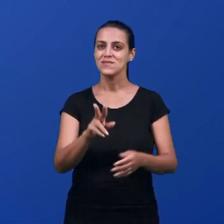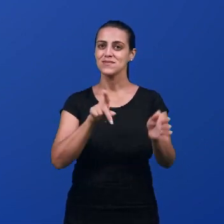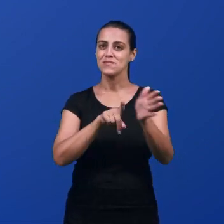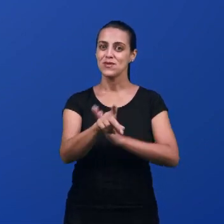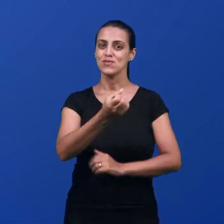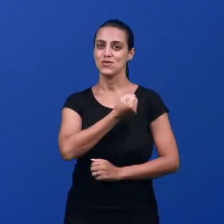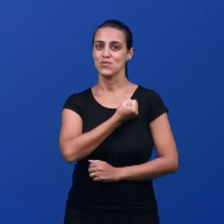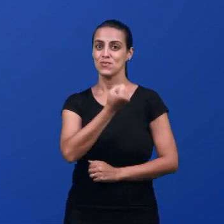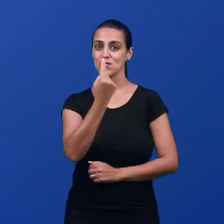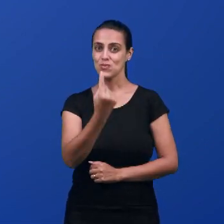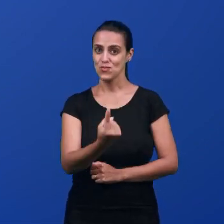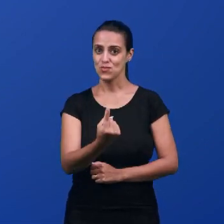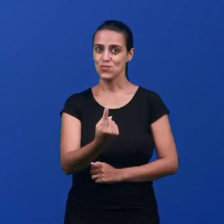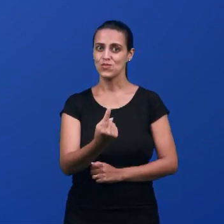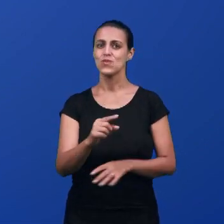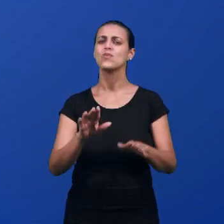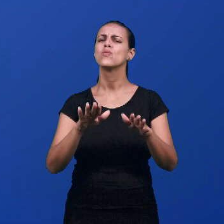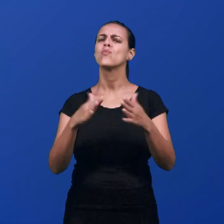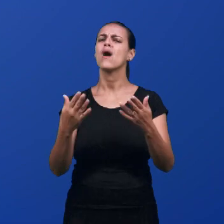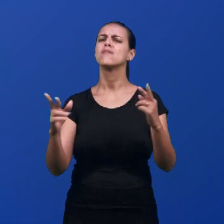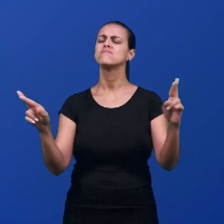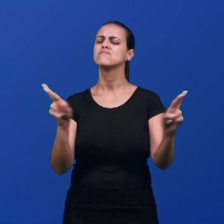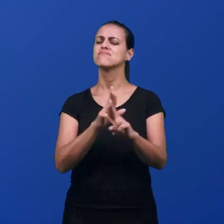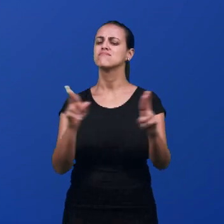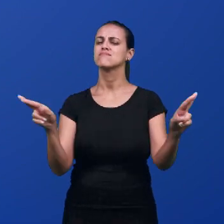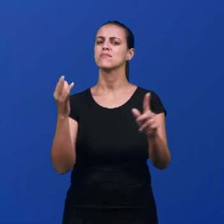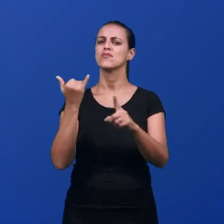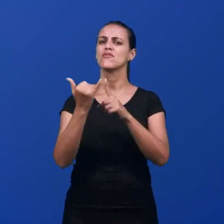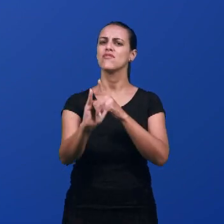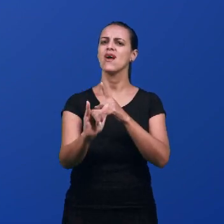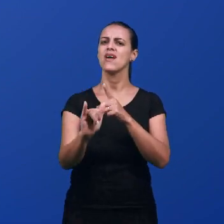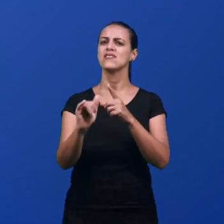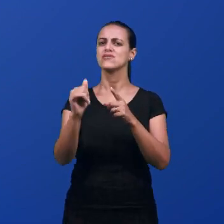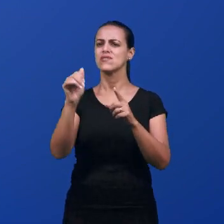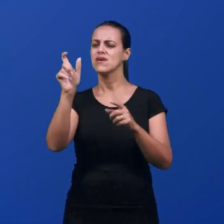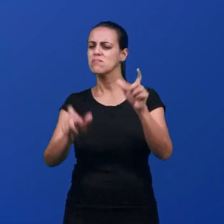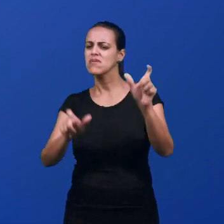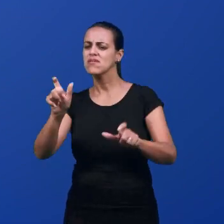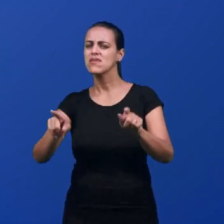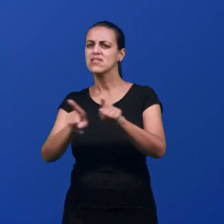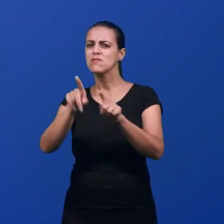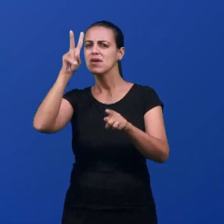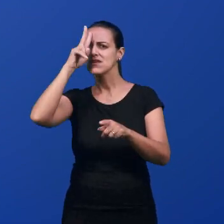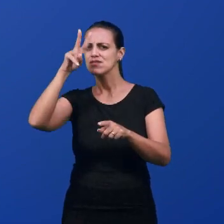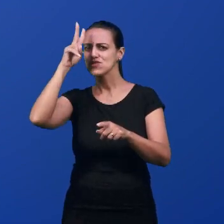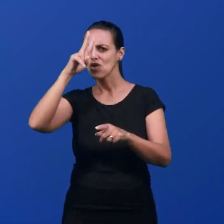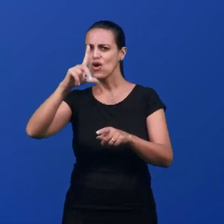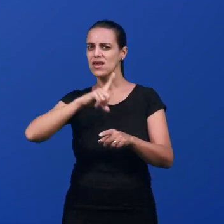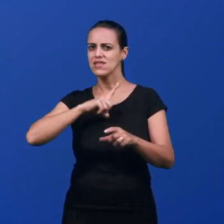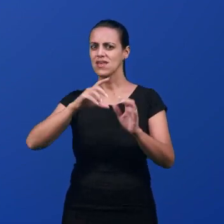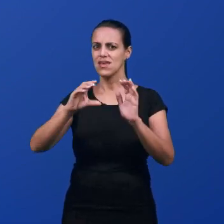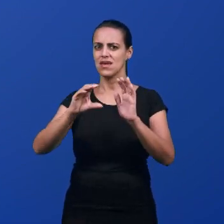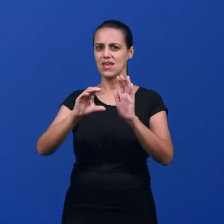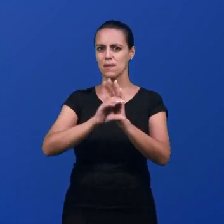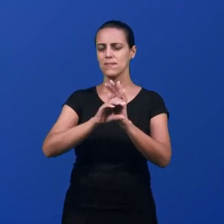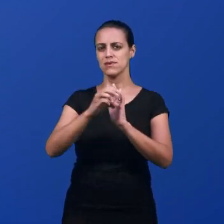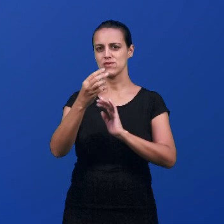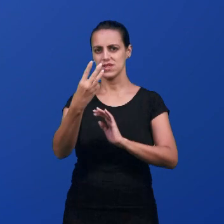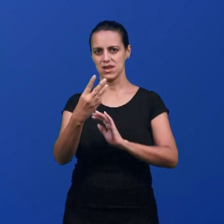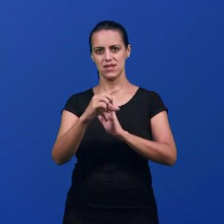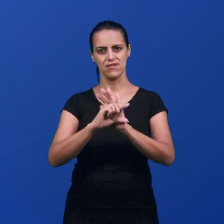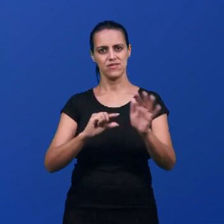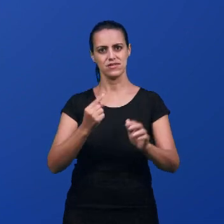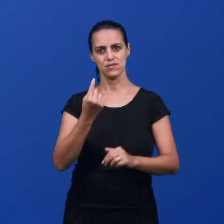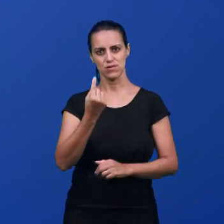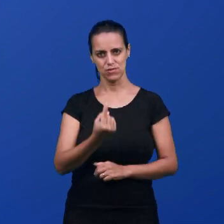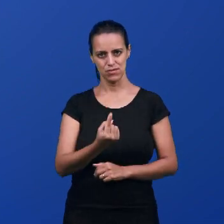question 1. Quelle est l'action prophétique entre les figures et faits historiques qui se trouvent dans le chapitre 3,